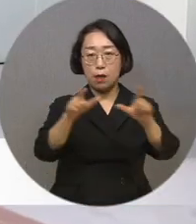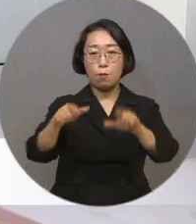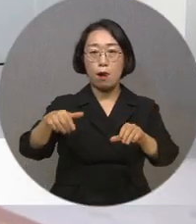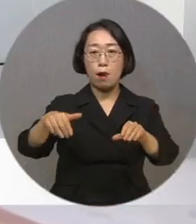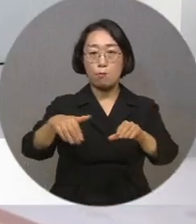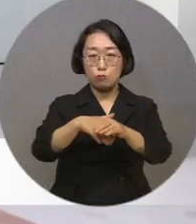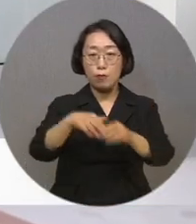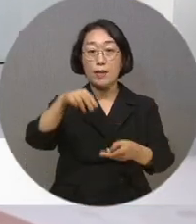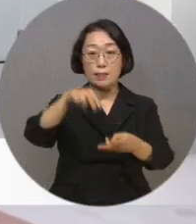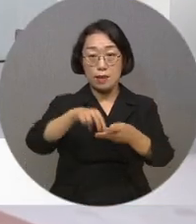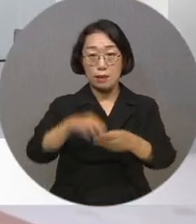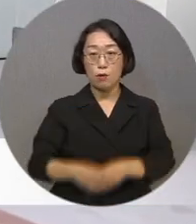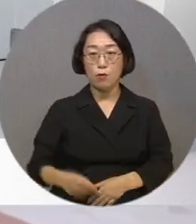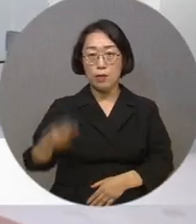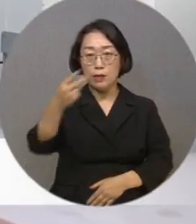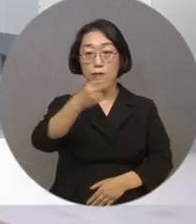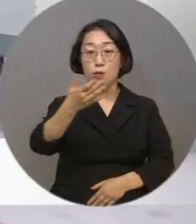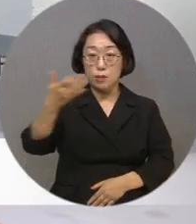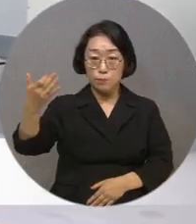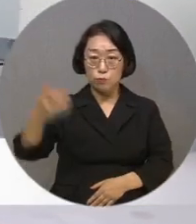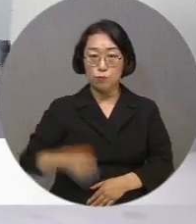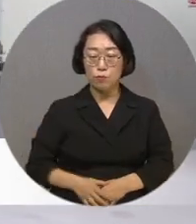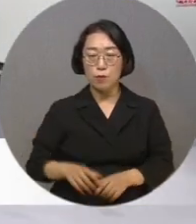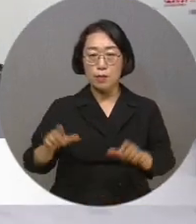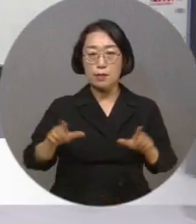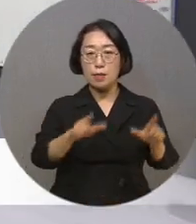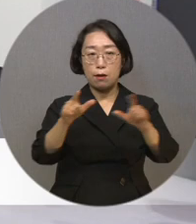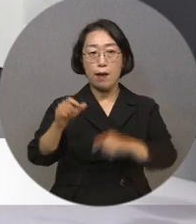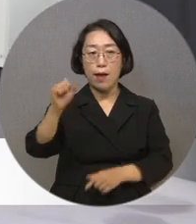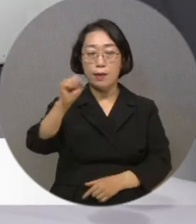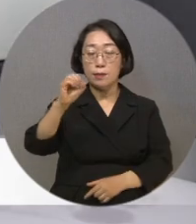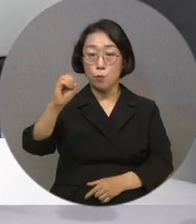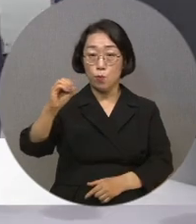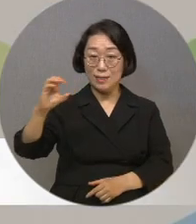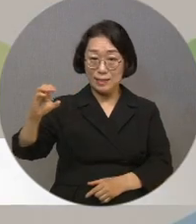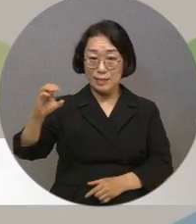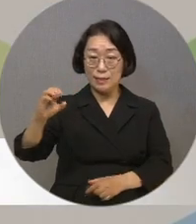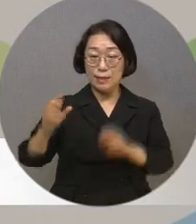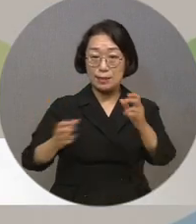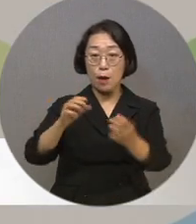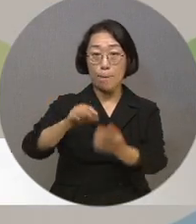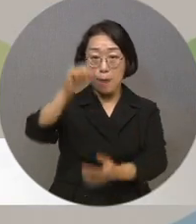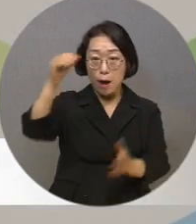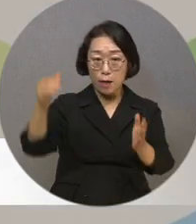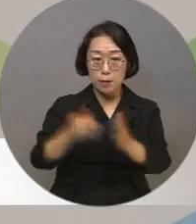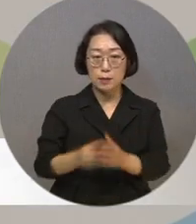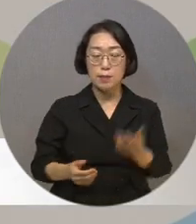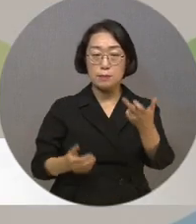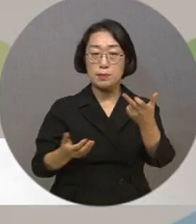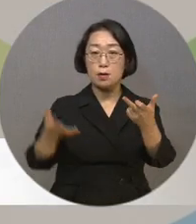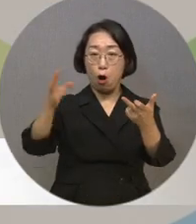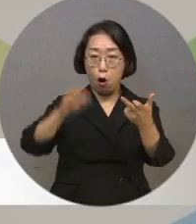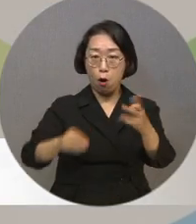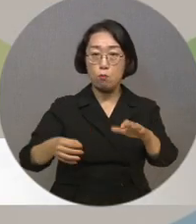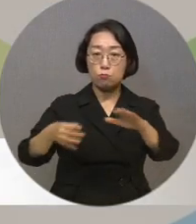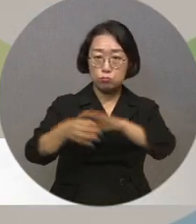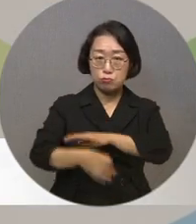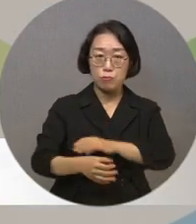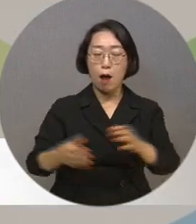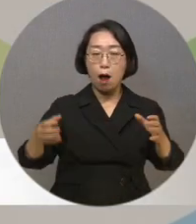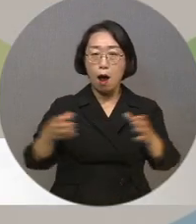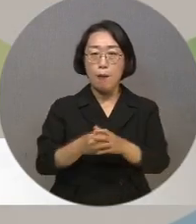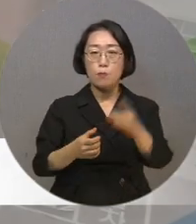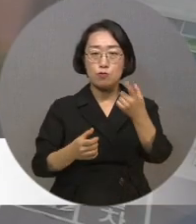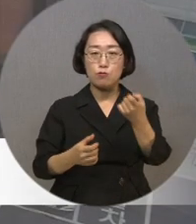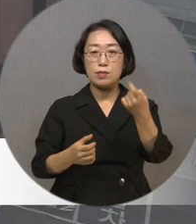생활문화센터는 지난 2019년 생활 SOC 공모사업에 선정돼 국도비 17억 원 등 총 61억